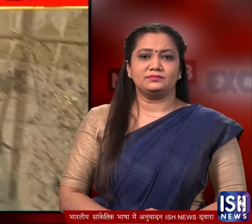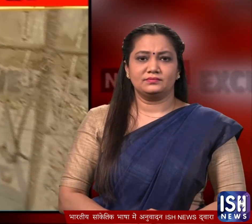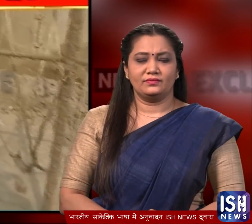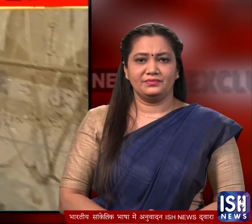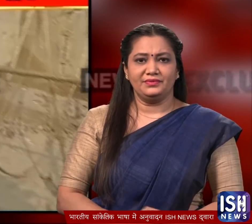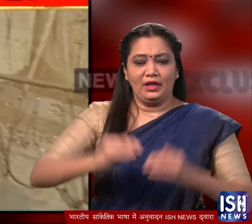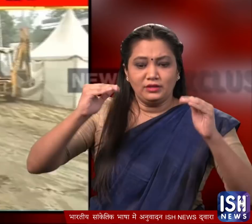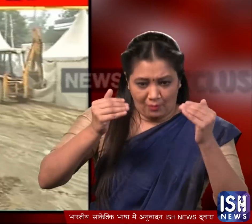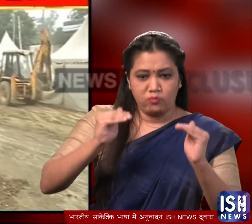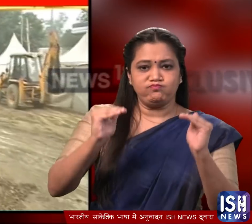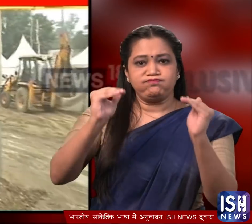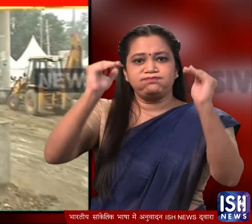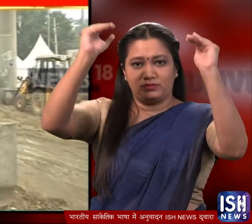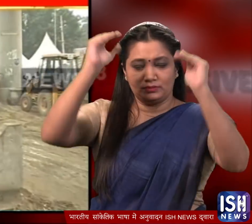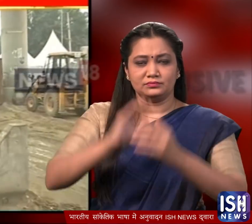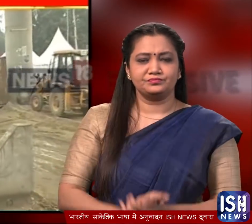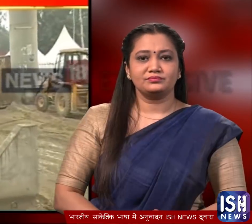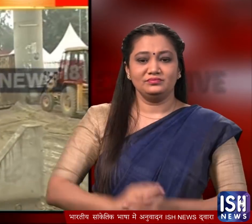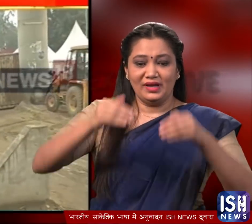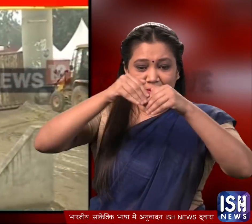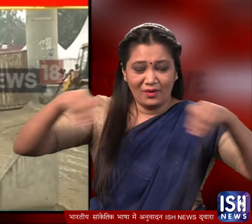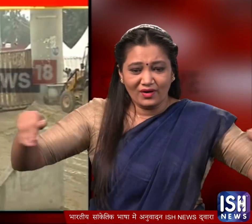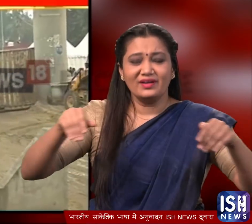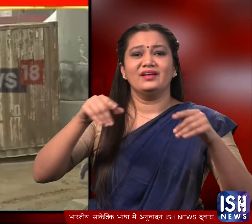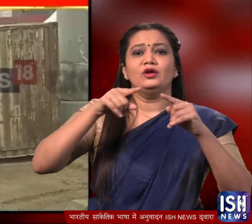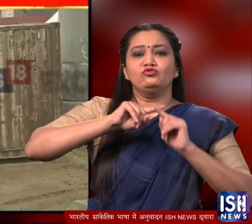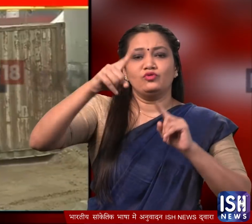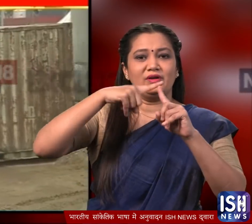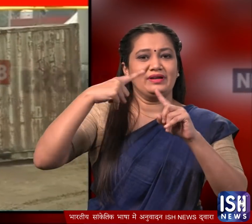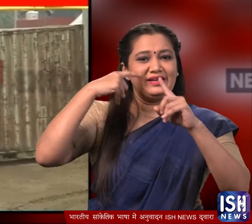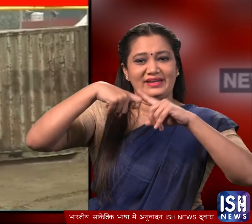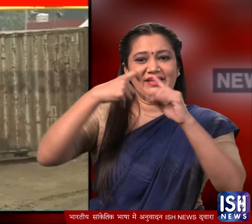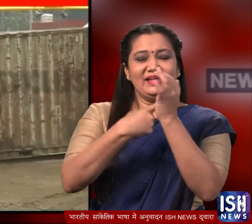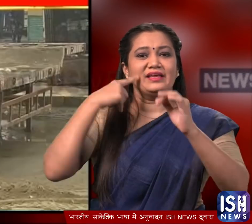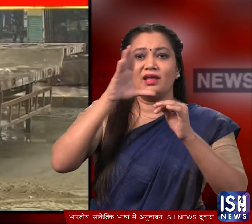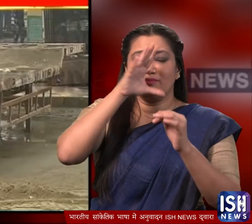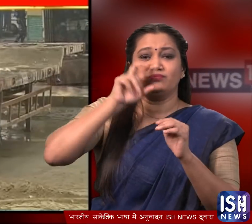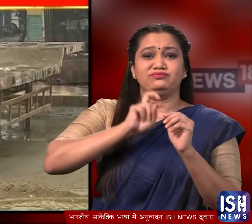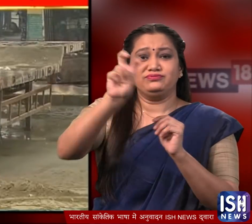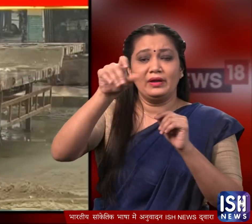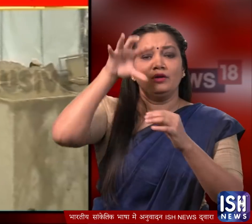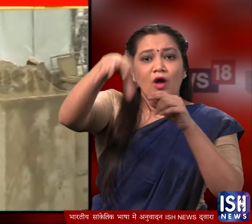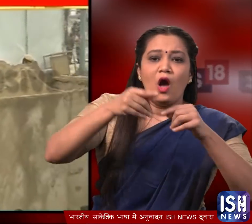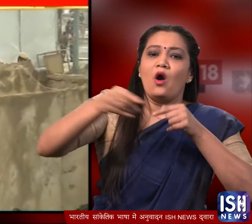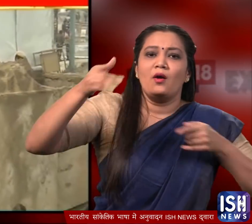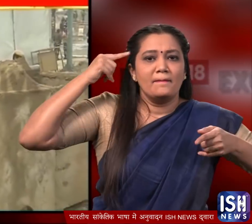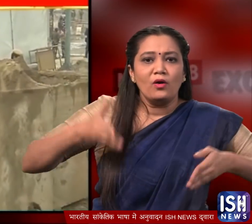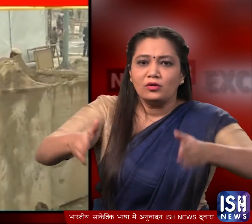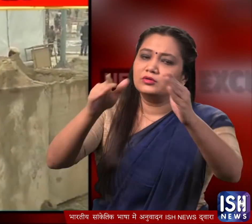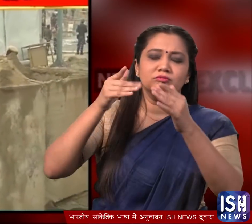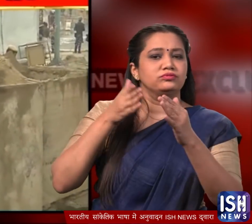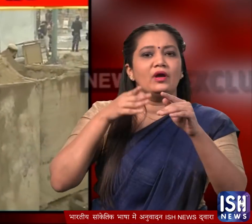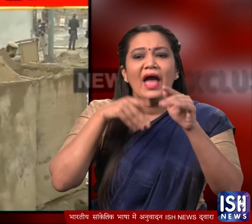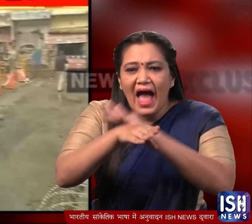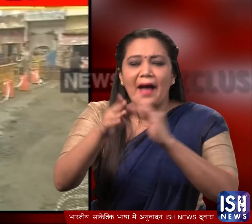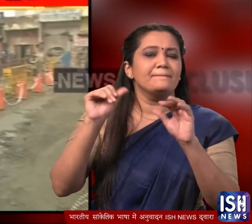भी ऊंचा किया जा रहा है। इतना ही नहीं, बॉर्डर से लेकर टिकरी मेट्रो स्टेशन तक कंटेनर लगाकर रास्ते को ब्लॉक भी कर दिया गया ताकि अगर उपद्रवी